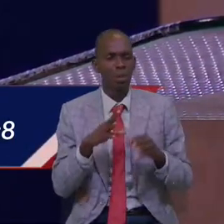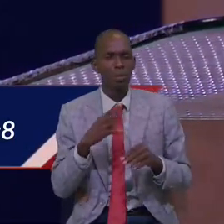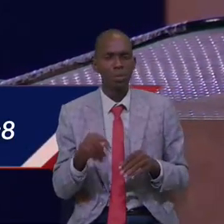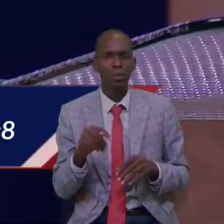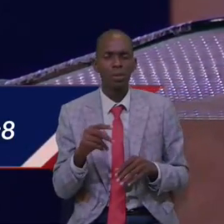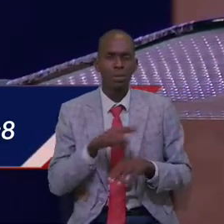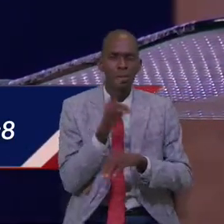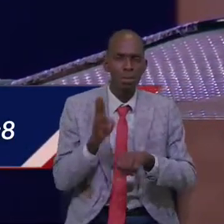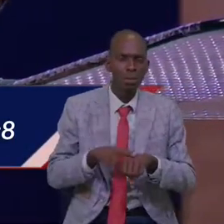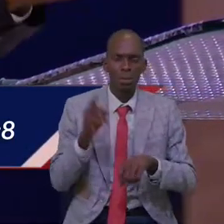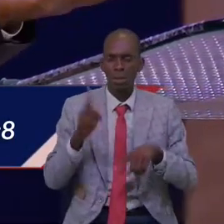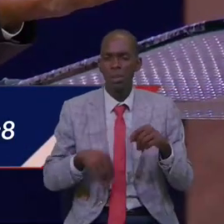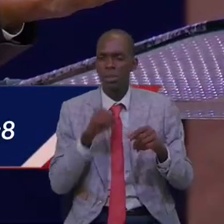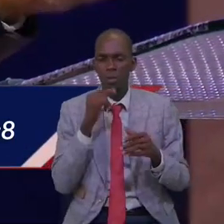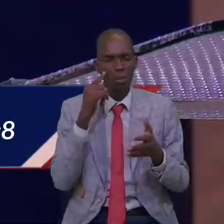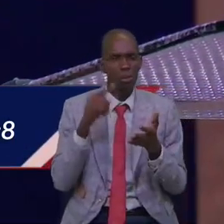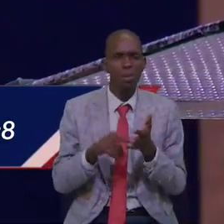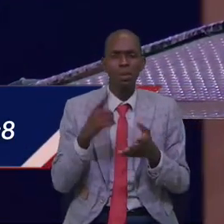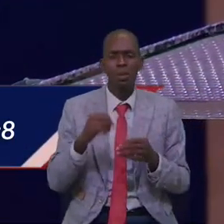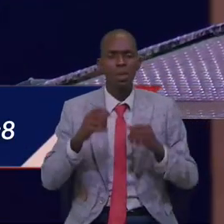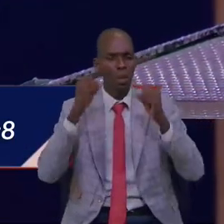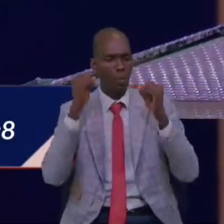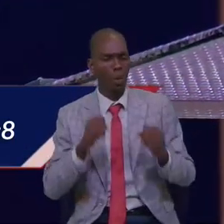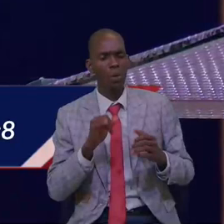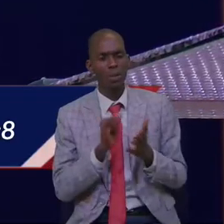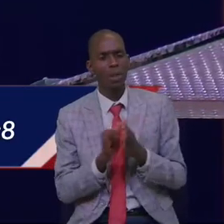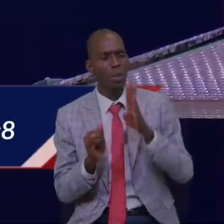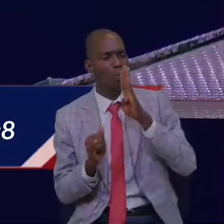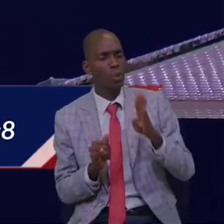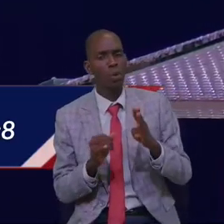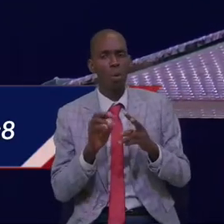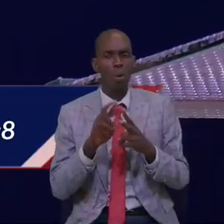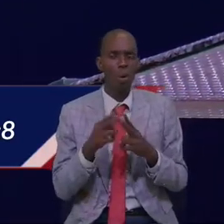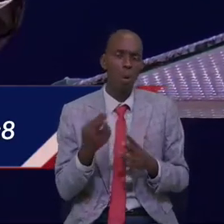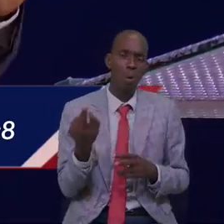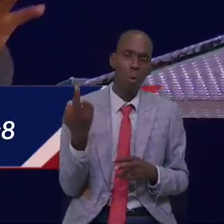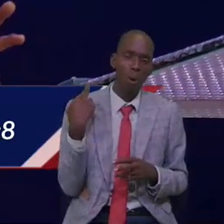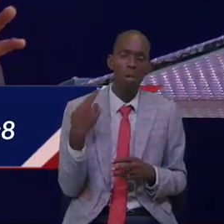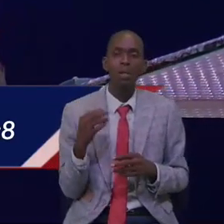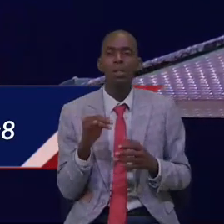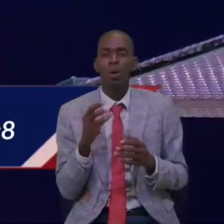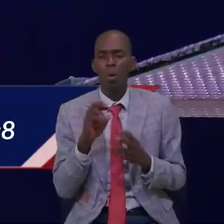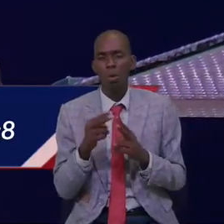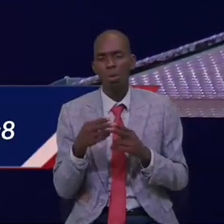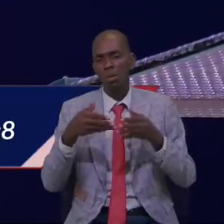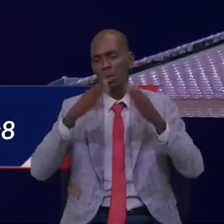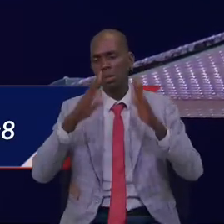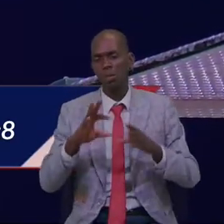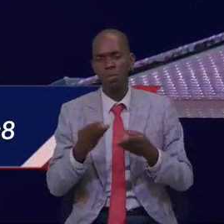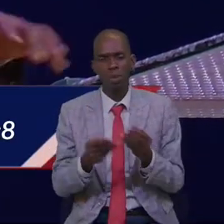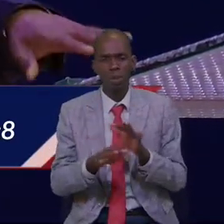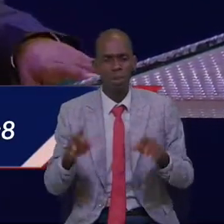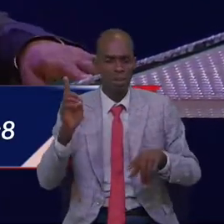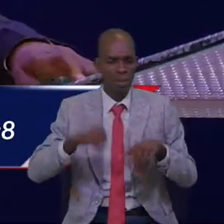La puissance qui était, les pouvoirs qui étaient, les autorités qui étaient, les dirigeants du pays et n'ont pas